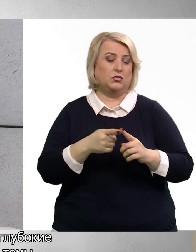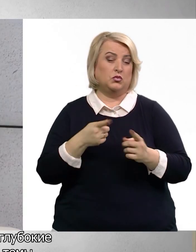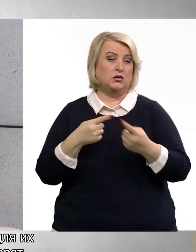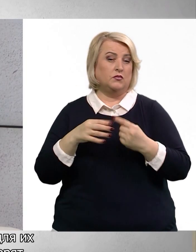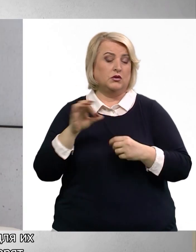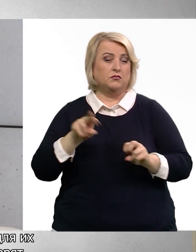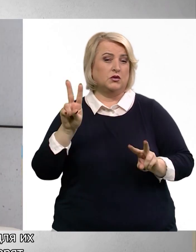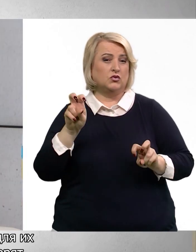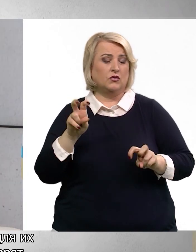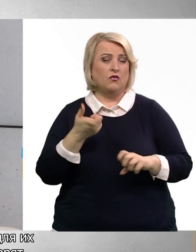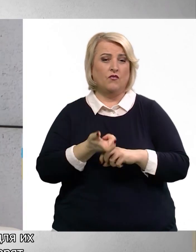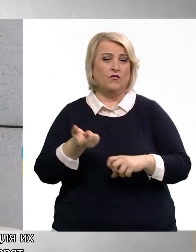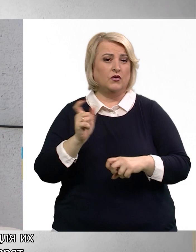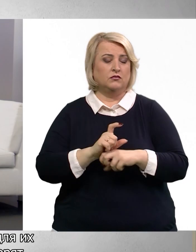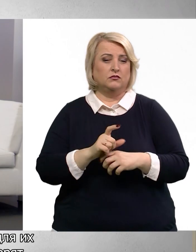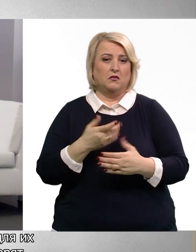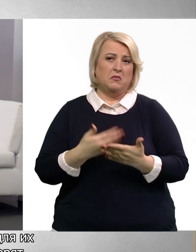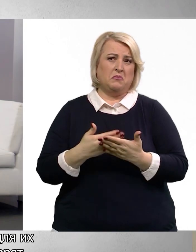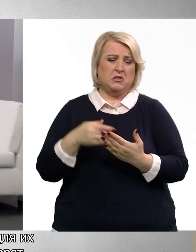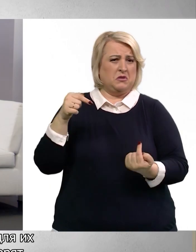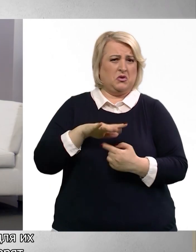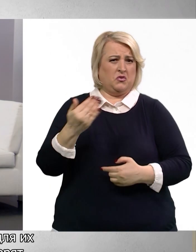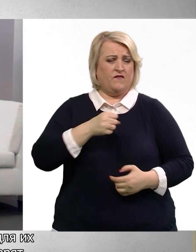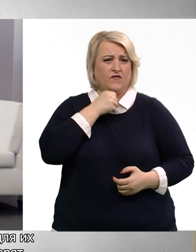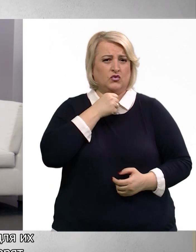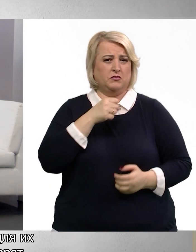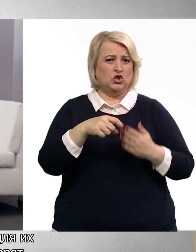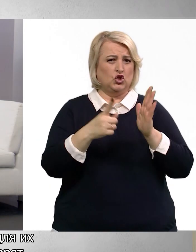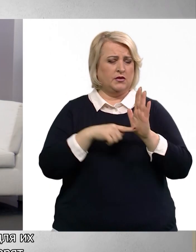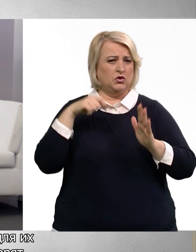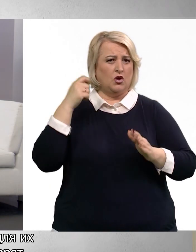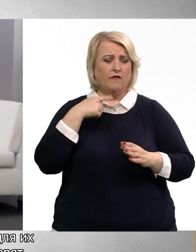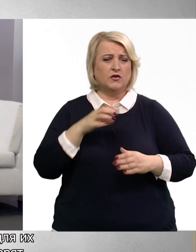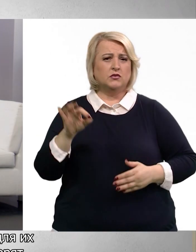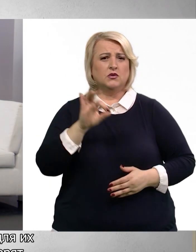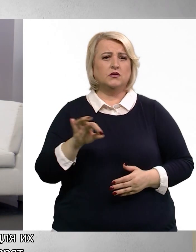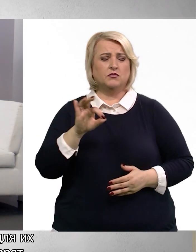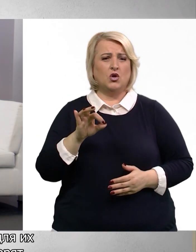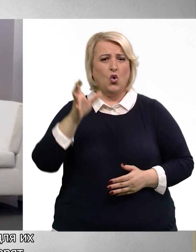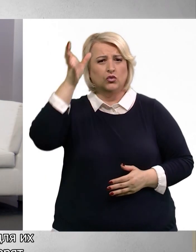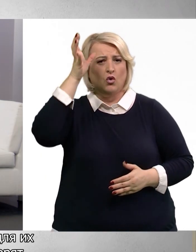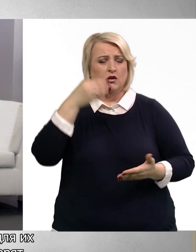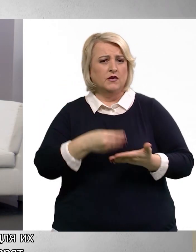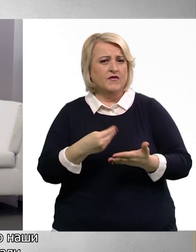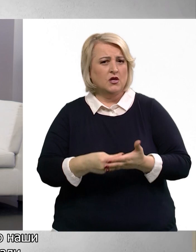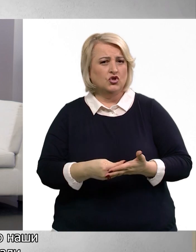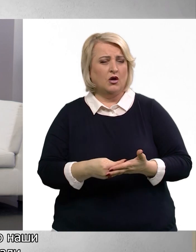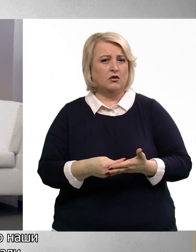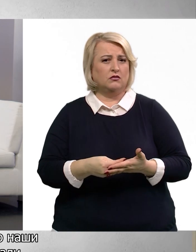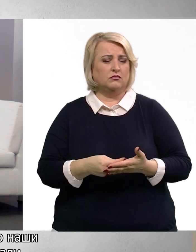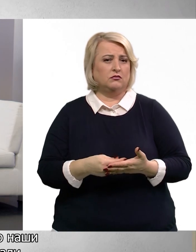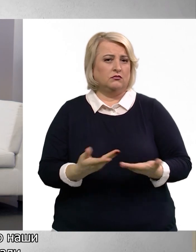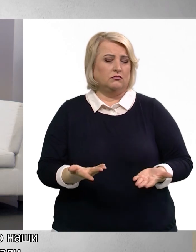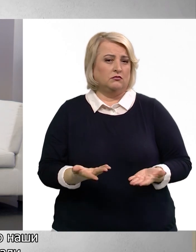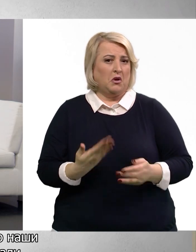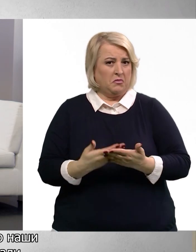subiecte absolut parcă nepotrivite vârstei lor. La 16 ani ei vorbesc despre educație financiară în stilul în care, de